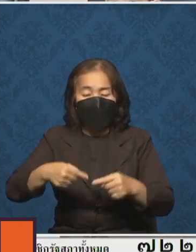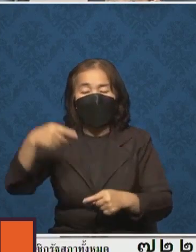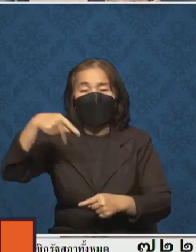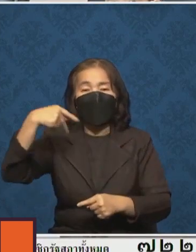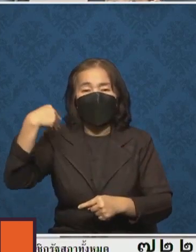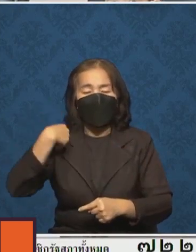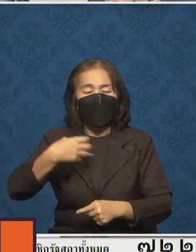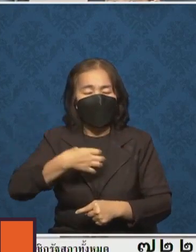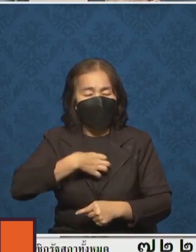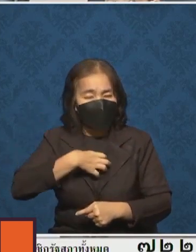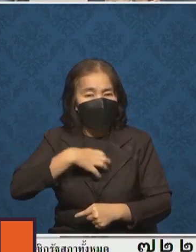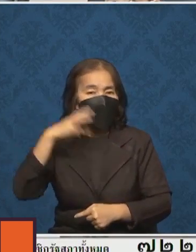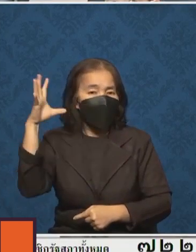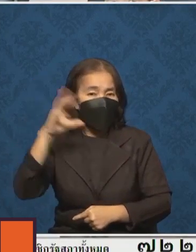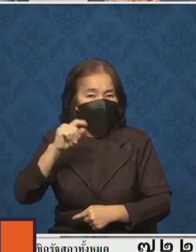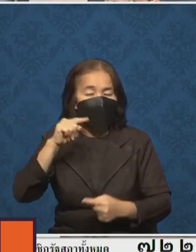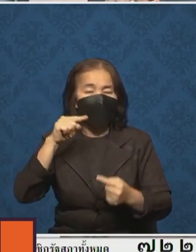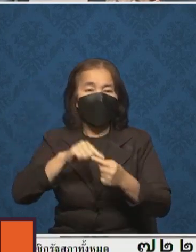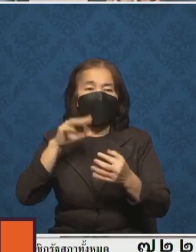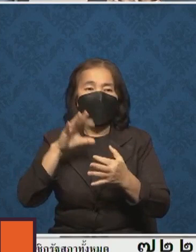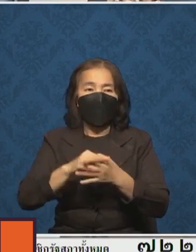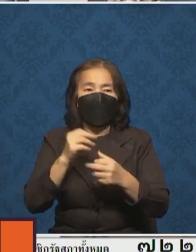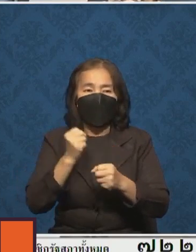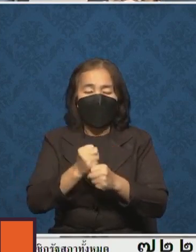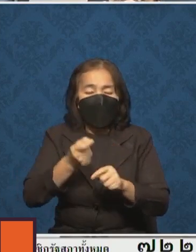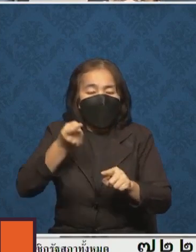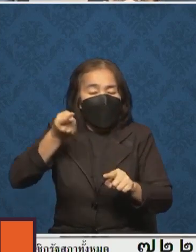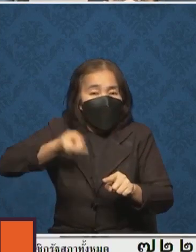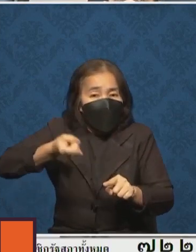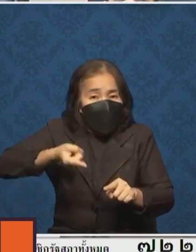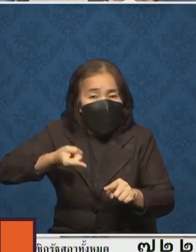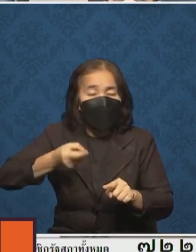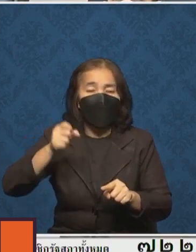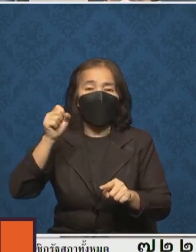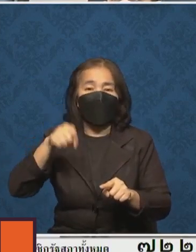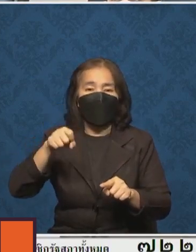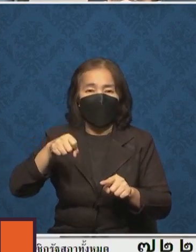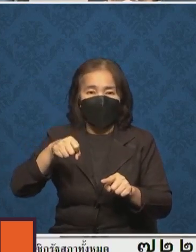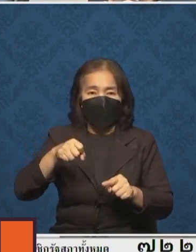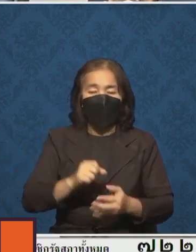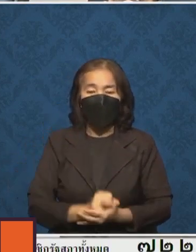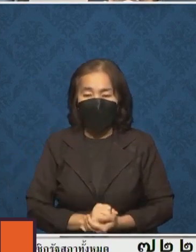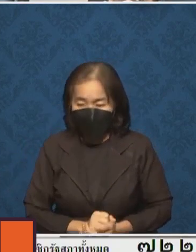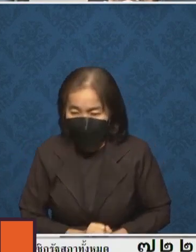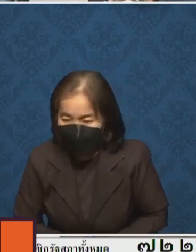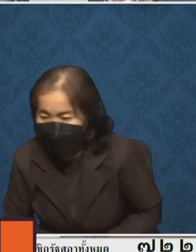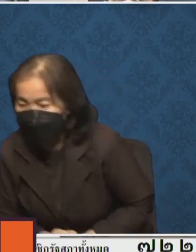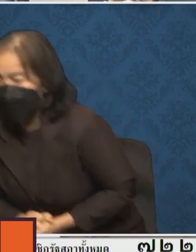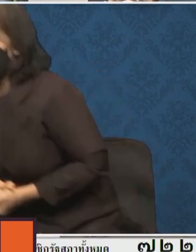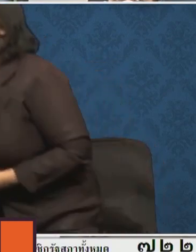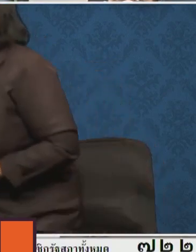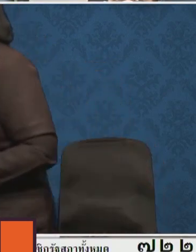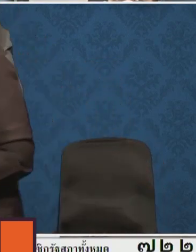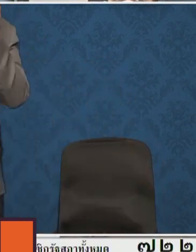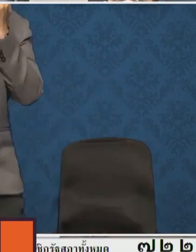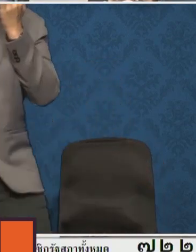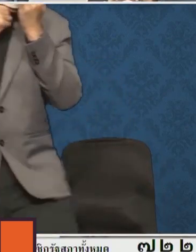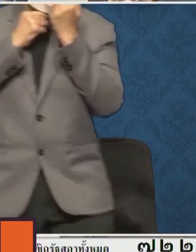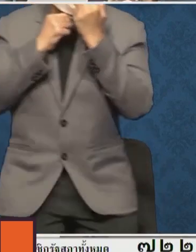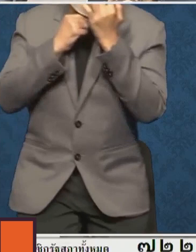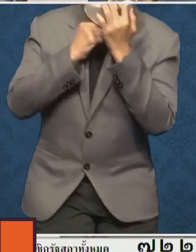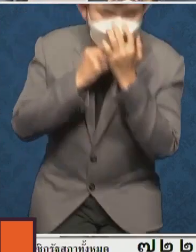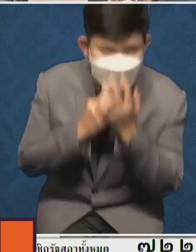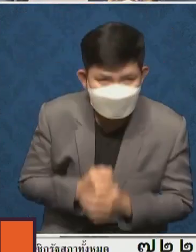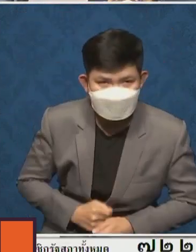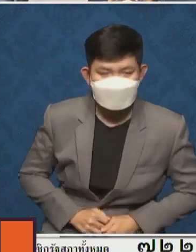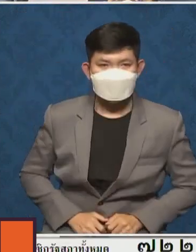ใจใช้ระบบการปรับแบบคงที่หรือที่ภาษาอังกฤษเรียกว่า Fixed Sum Fine System แบบเดิมแบบระบบกฎหมายของไทย